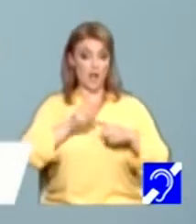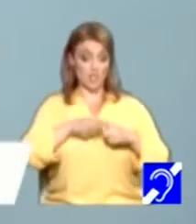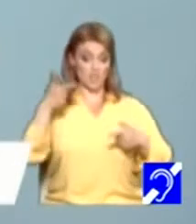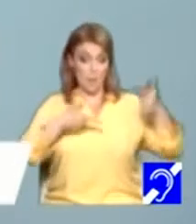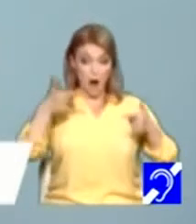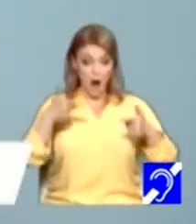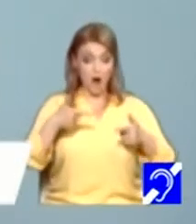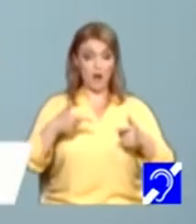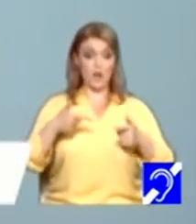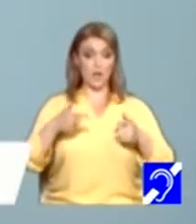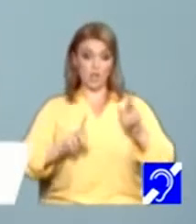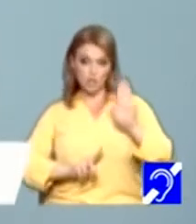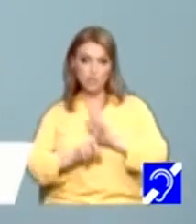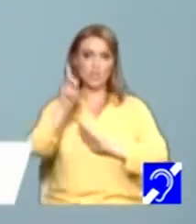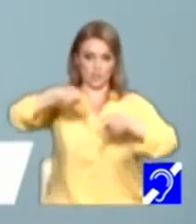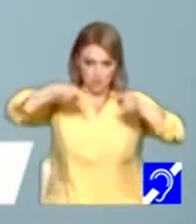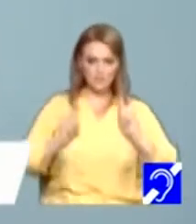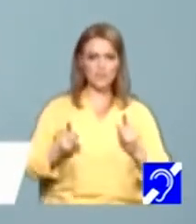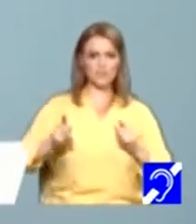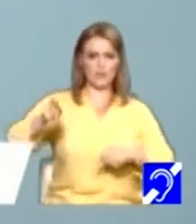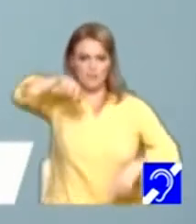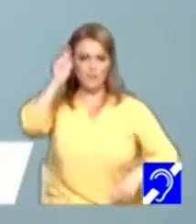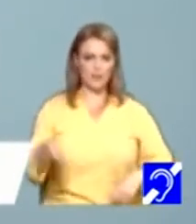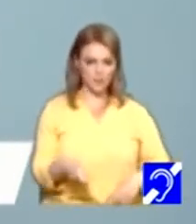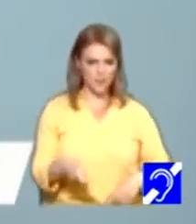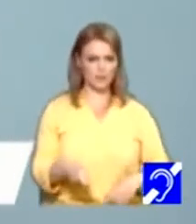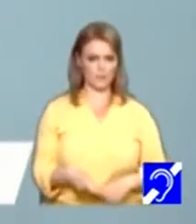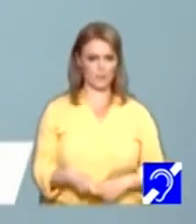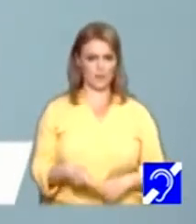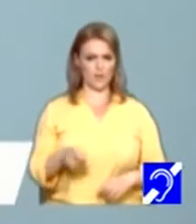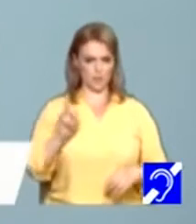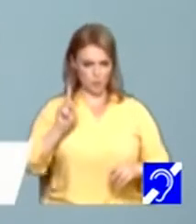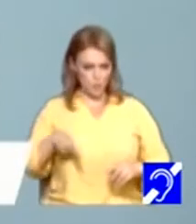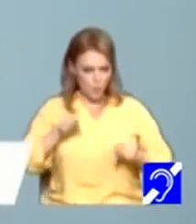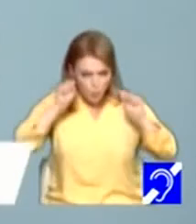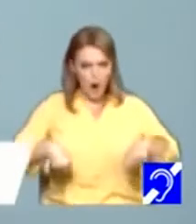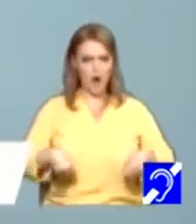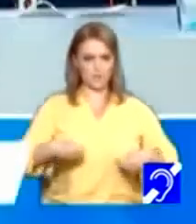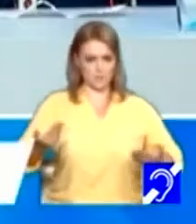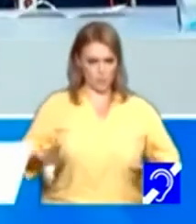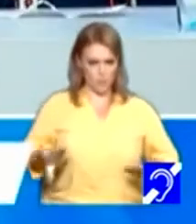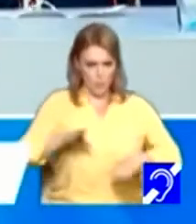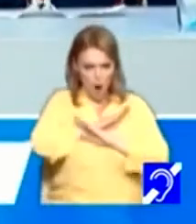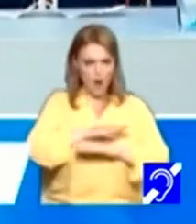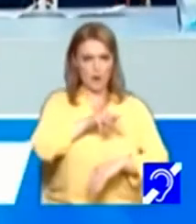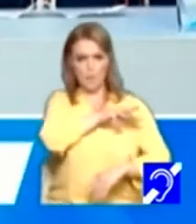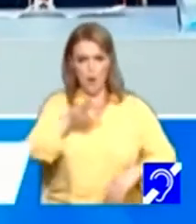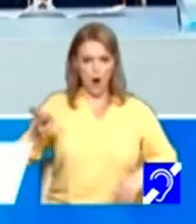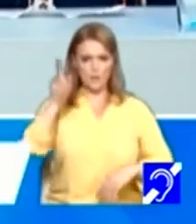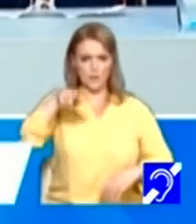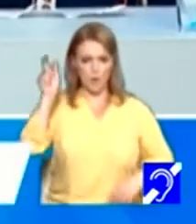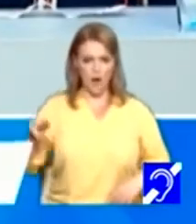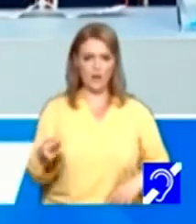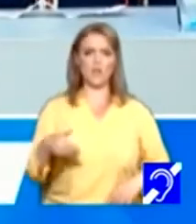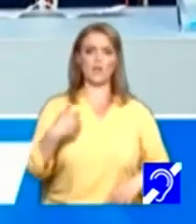verbale provoacă bătălii reale în care pot să moară milioane de oameni. Eu vreau